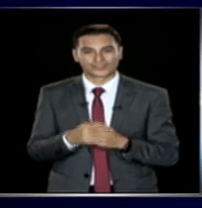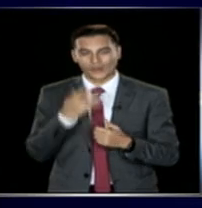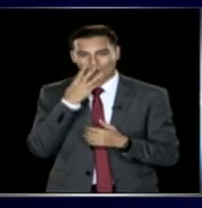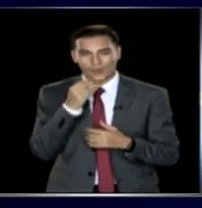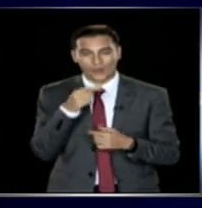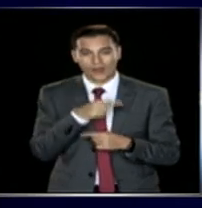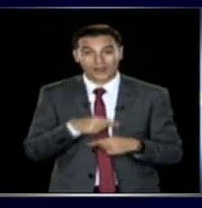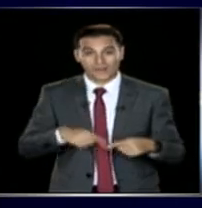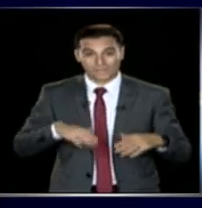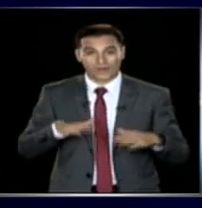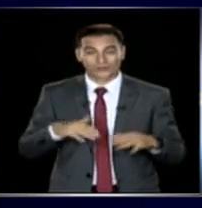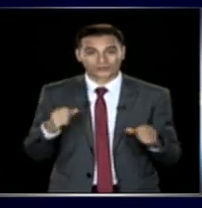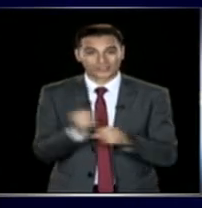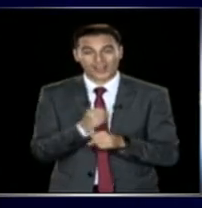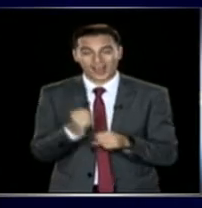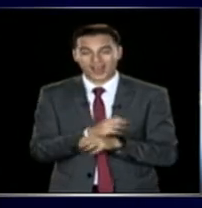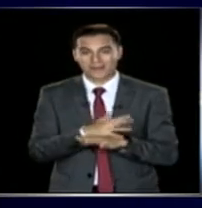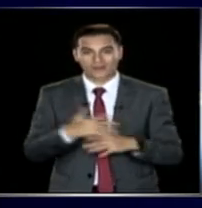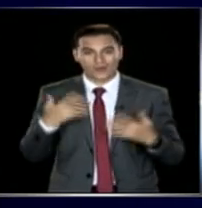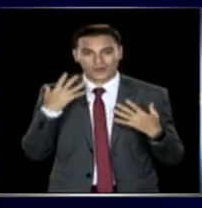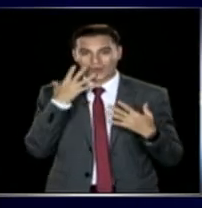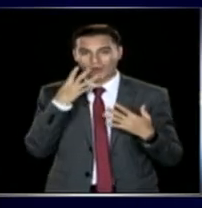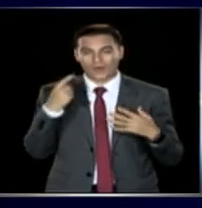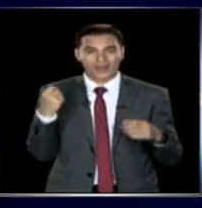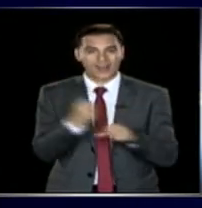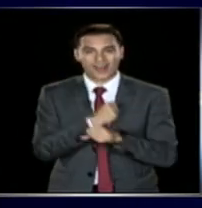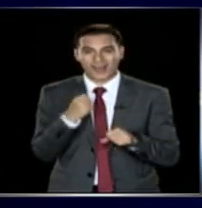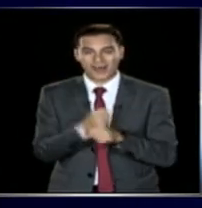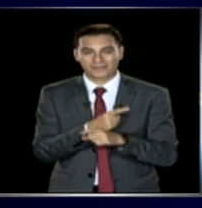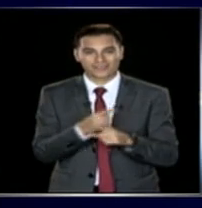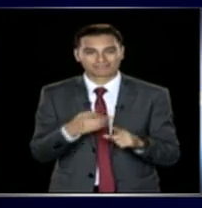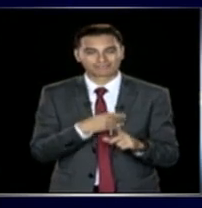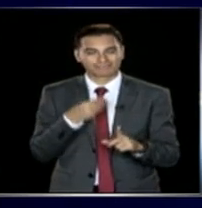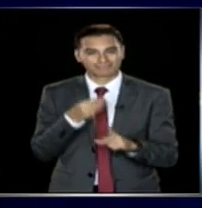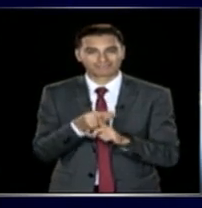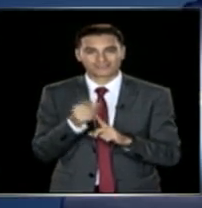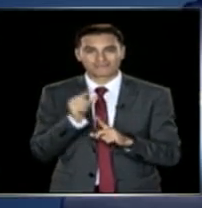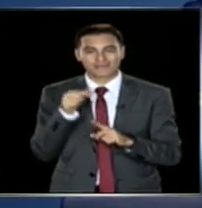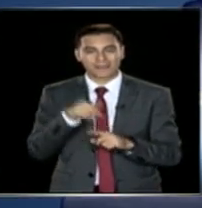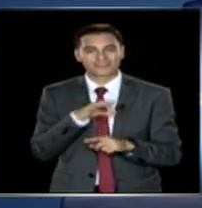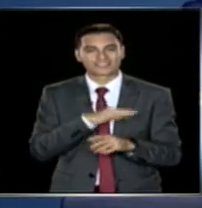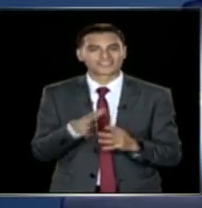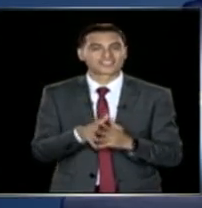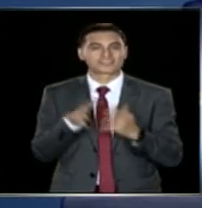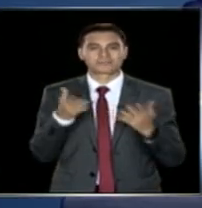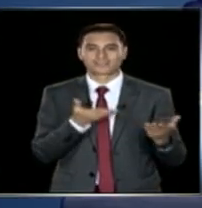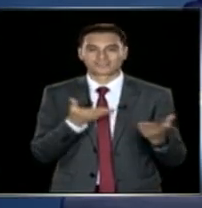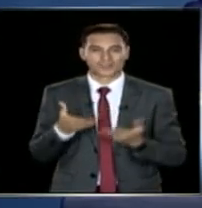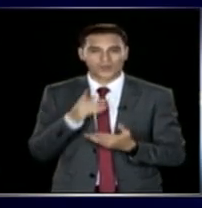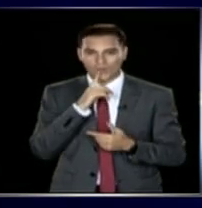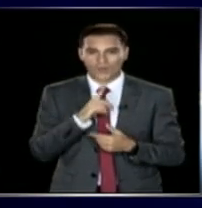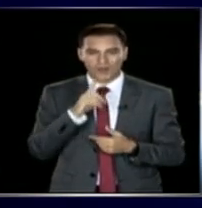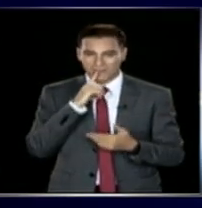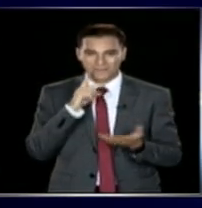الروح اللي موجوده في الاستوديو هنا روح مش عاديه. انتوا اضافه عظيمه للبرنامج، عظيمه